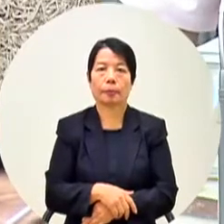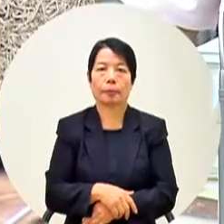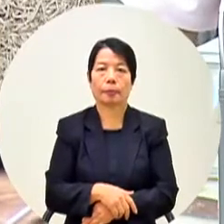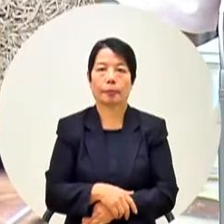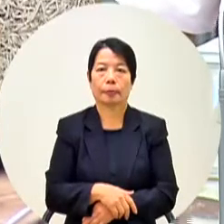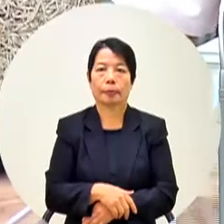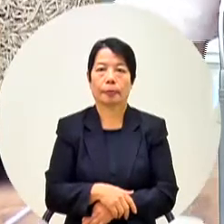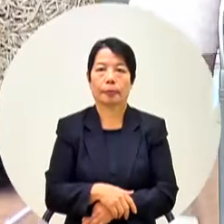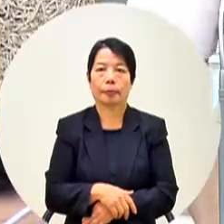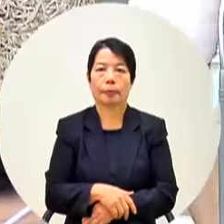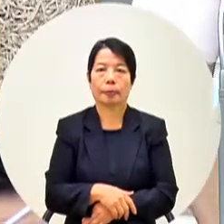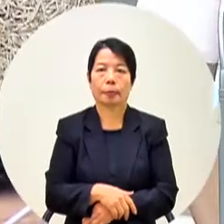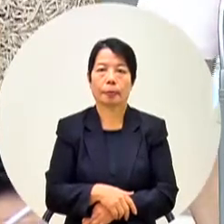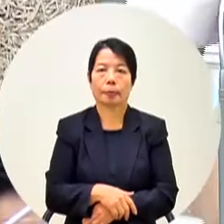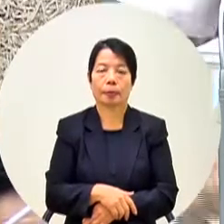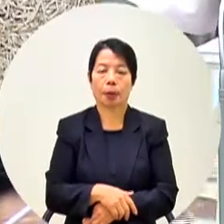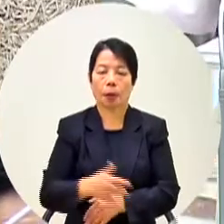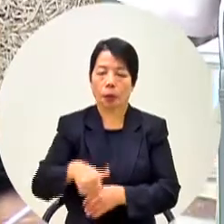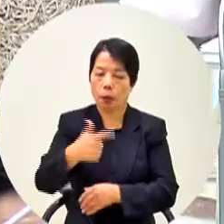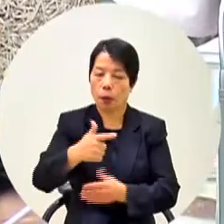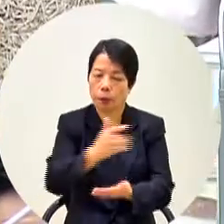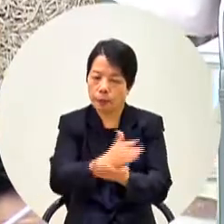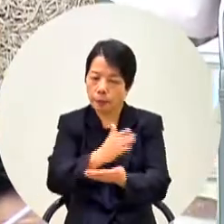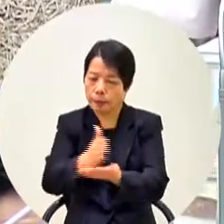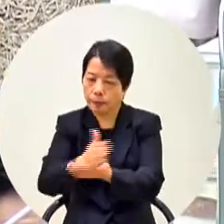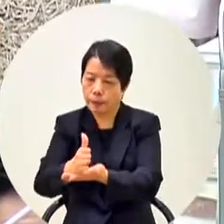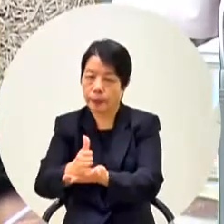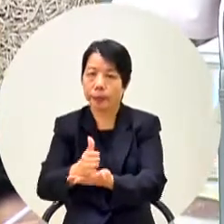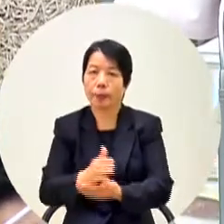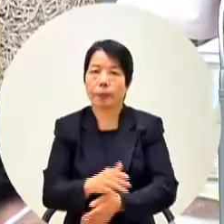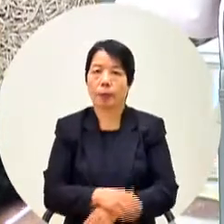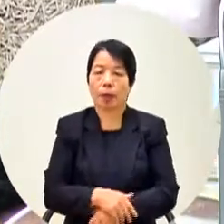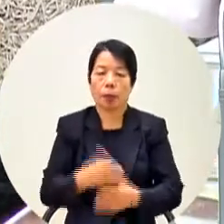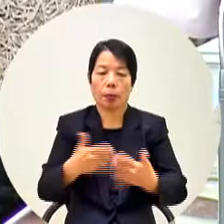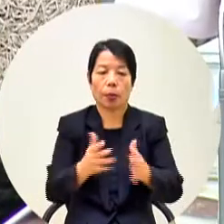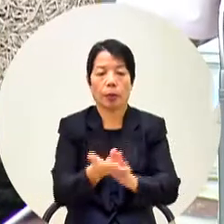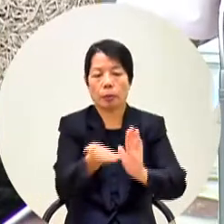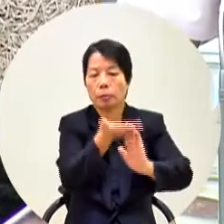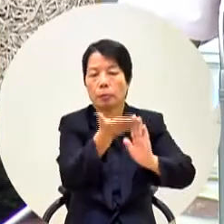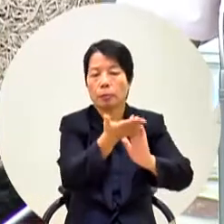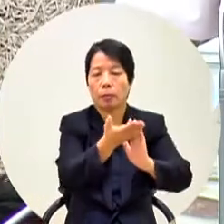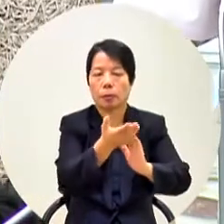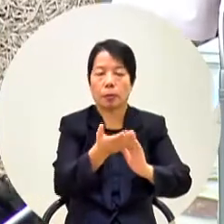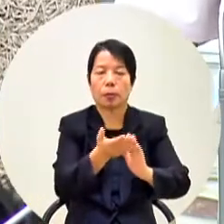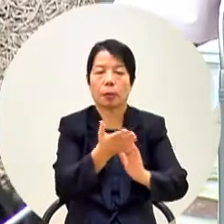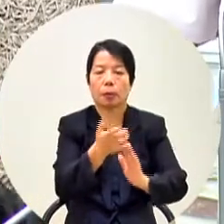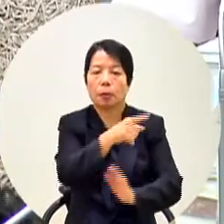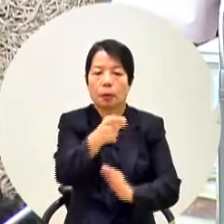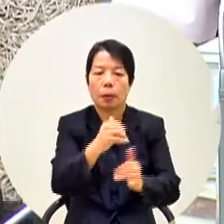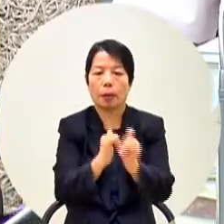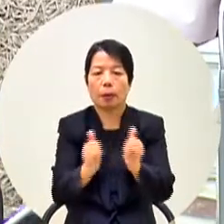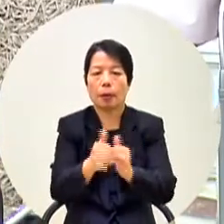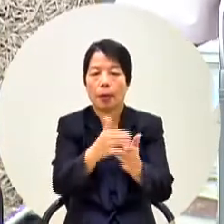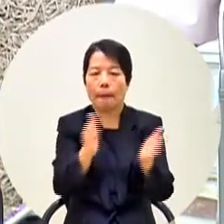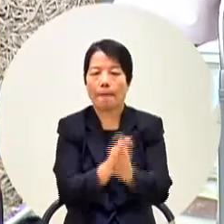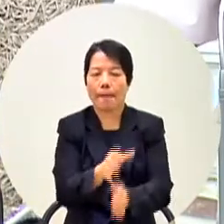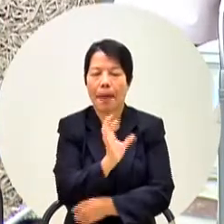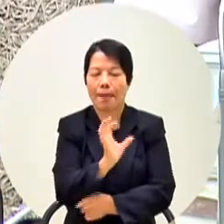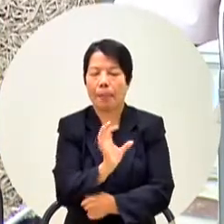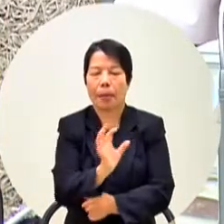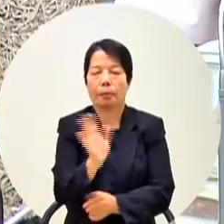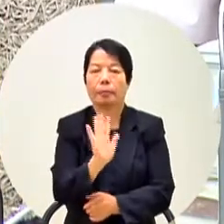能力去赶紧解决这个问题，莫让阮北高雄的人，逐工伫遐咧找这个问题，安尼好